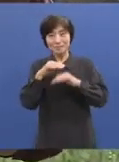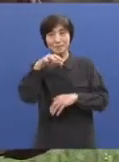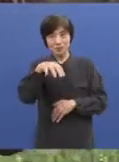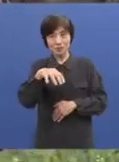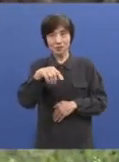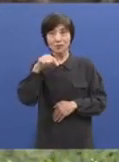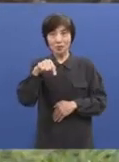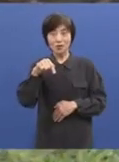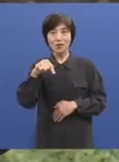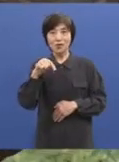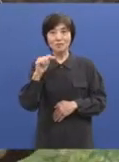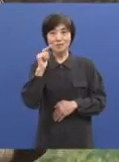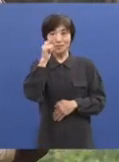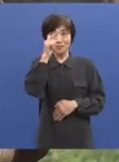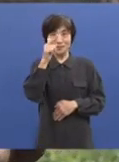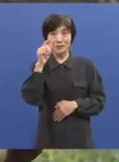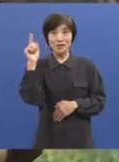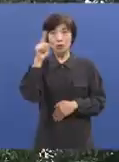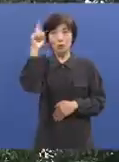ですよ。